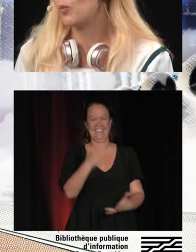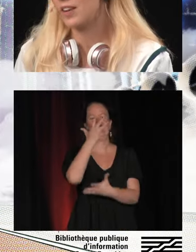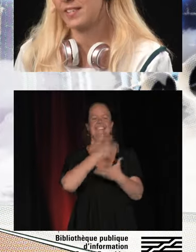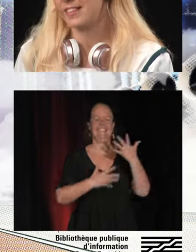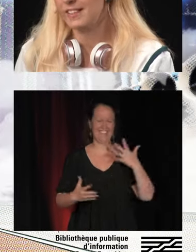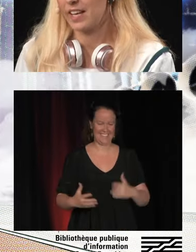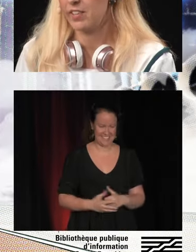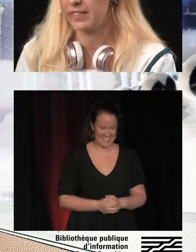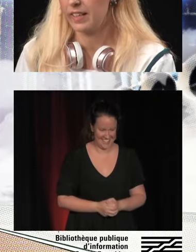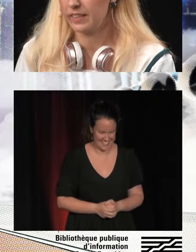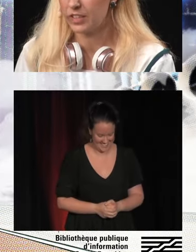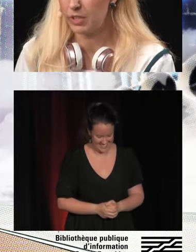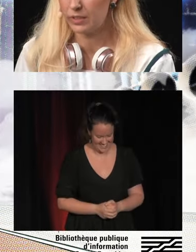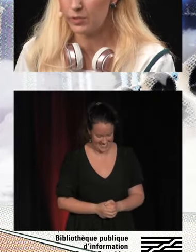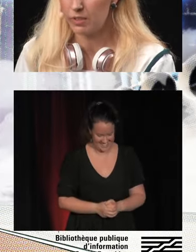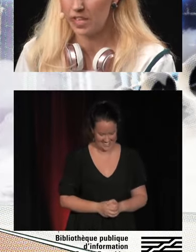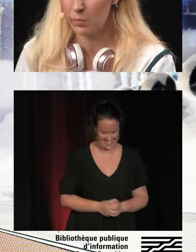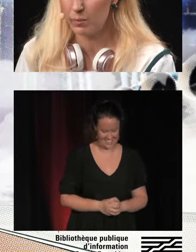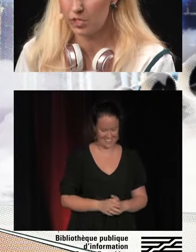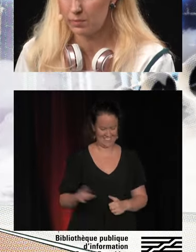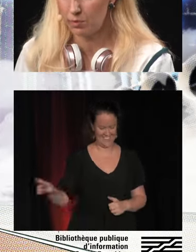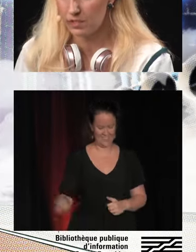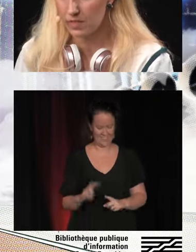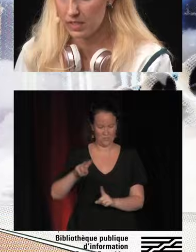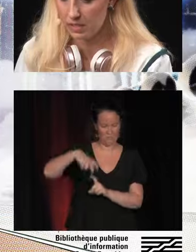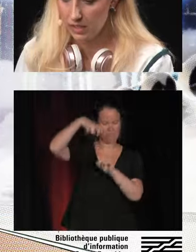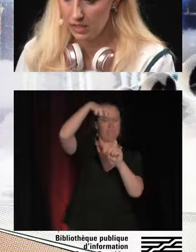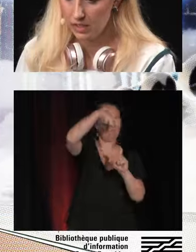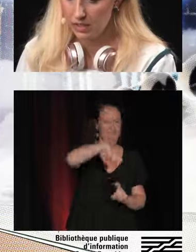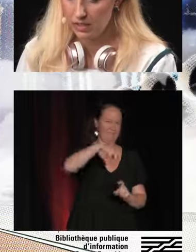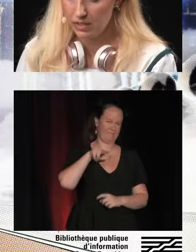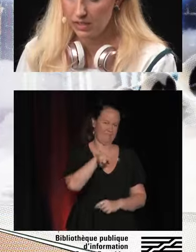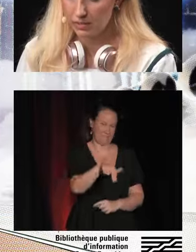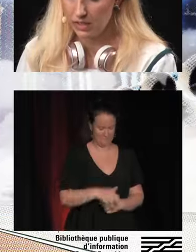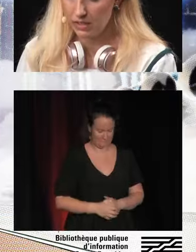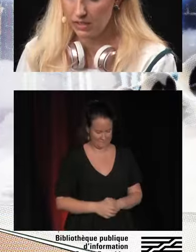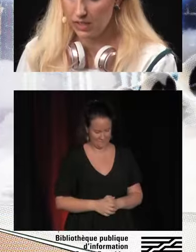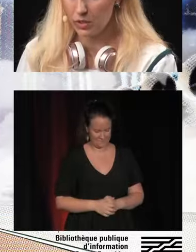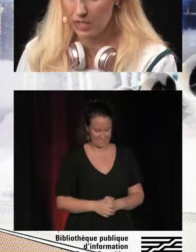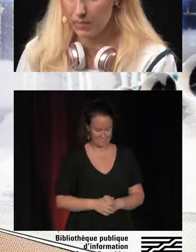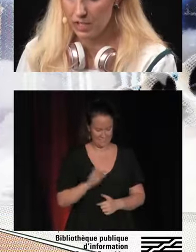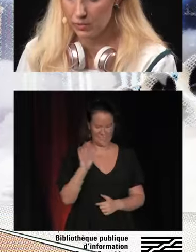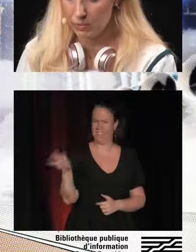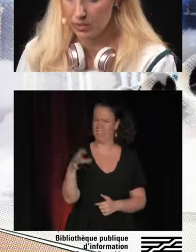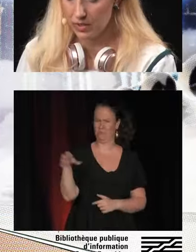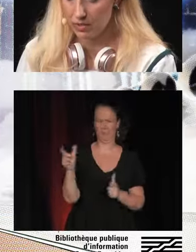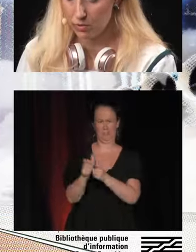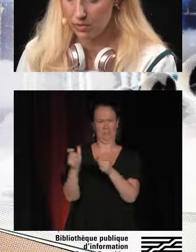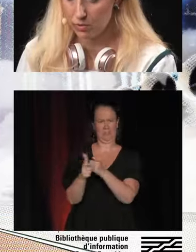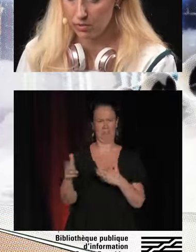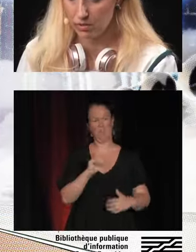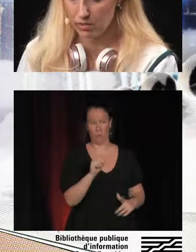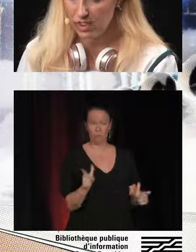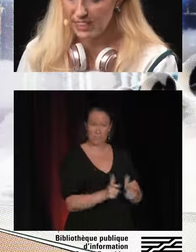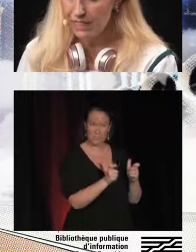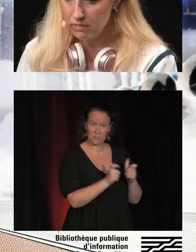Non mais au moins ça va, ça reviendra et comme la Kitu sera en train de me repêcher, pourquoi j'ai fait ça? Ouais, alors ce n'est pas le château de Bowser, c'est le